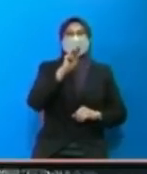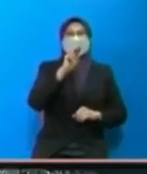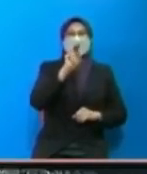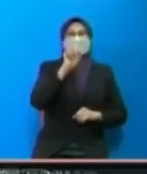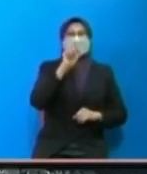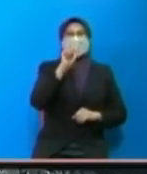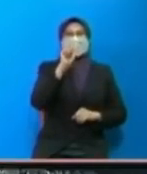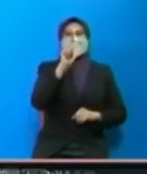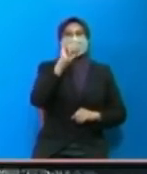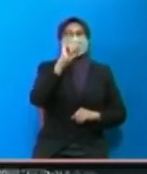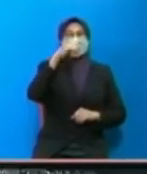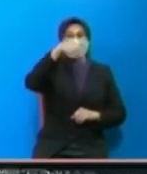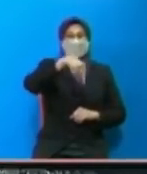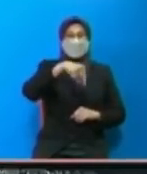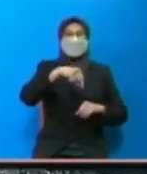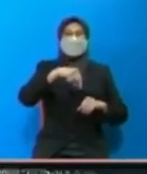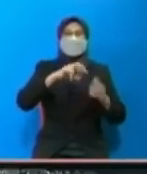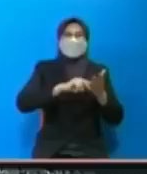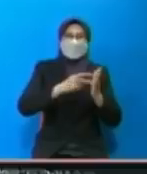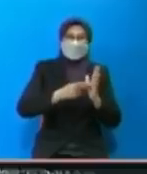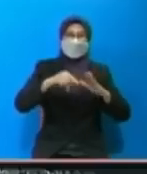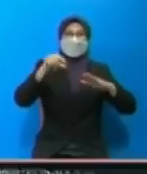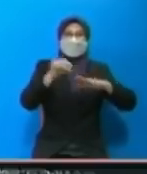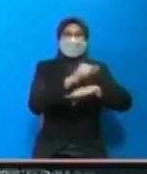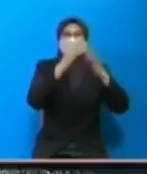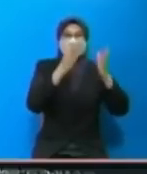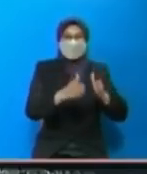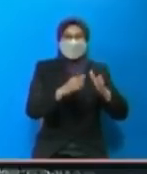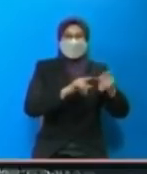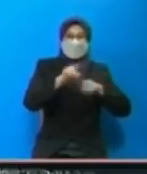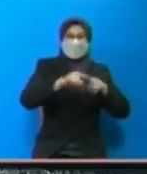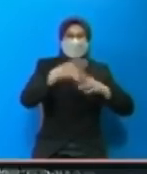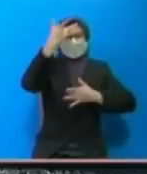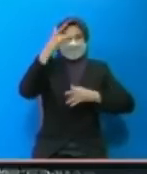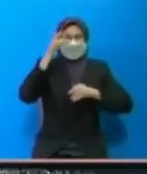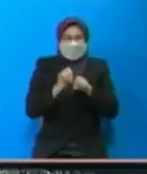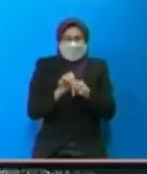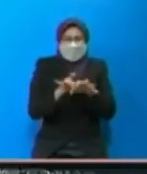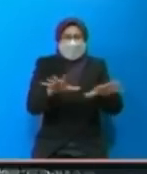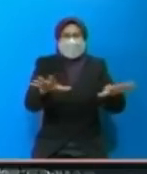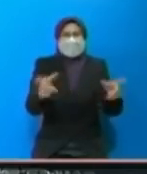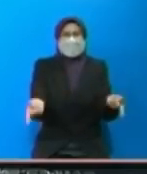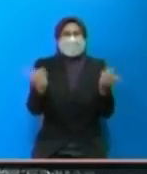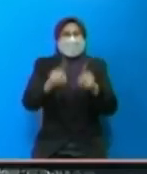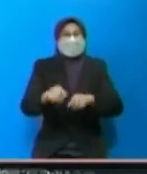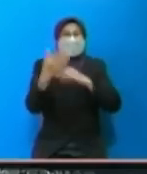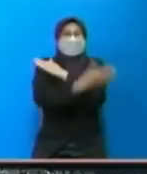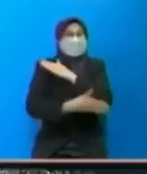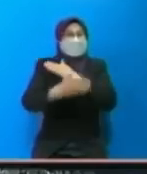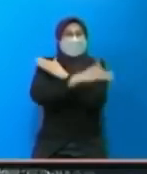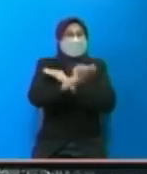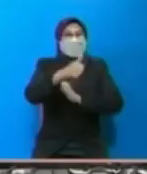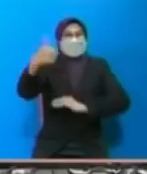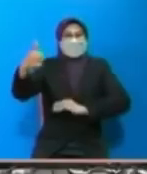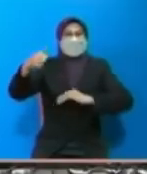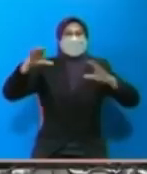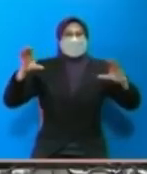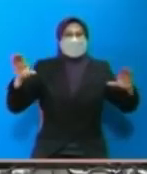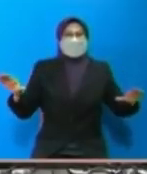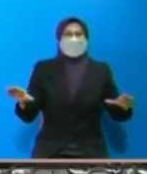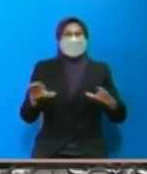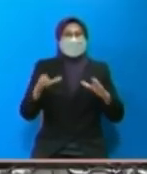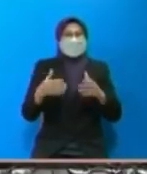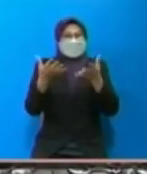pengguna persaingan label sengit penyakit sedang melanda negara-negara lain buat rockyman